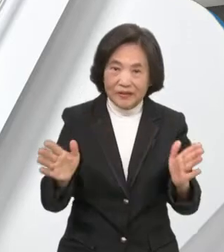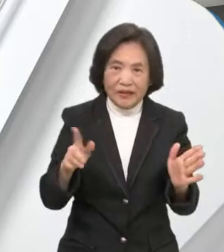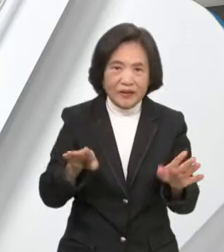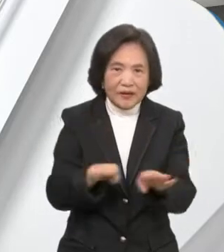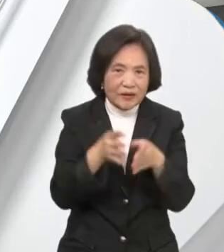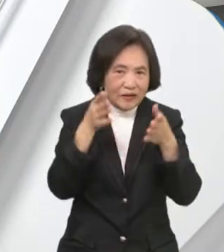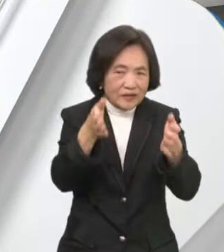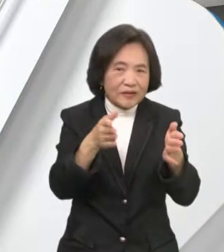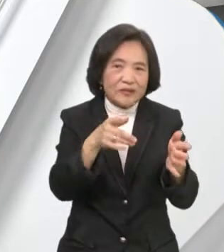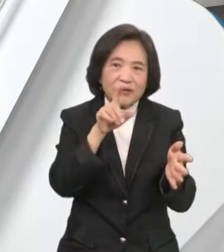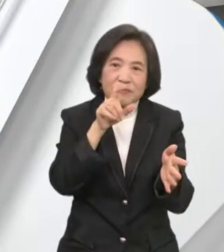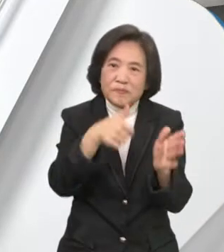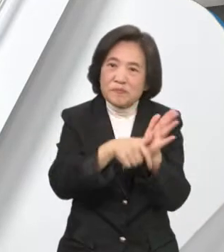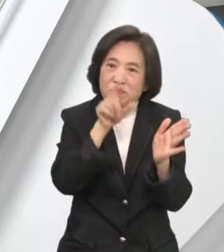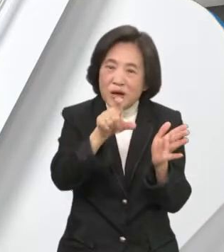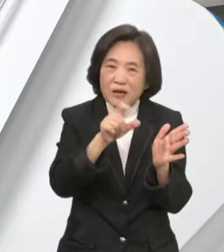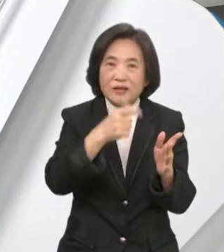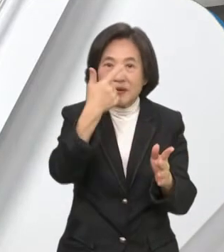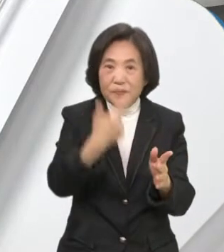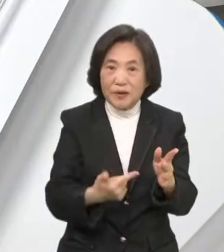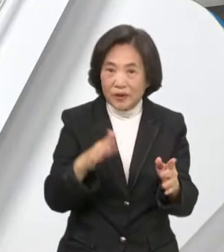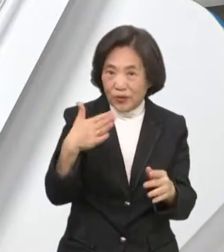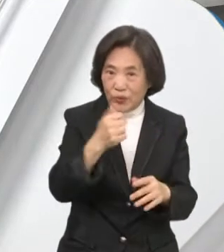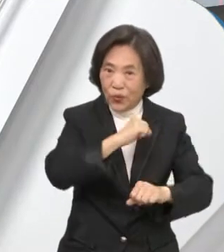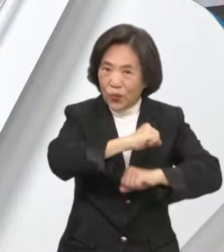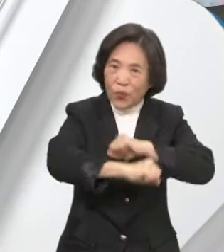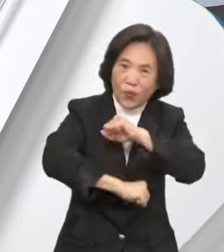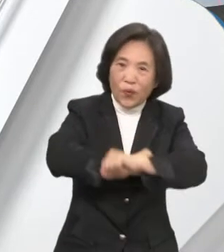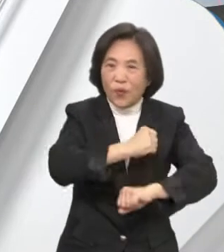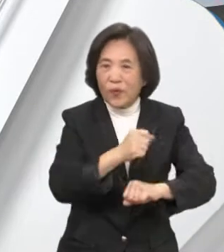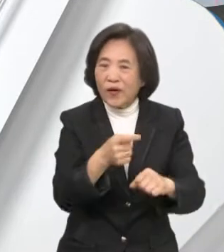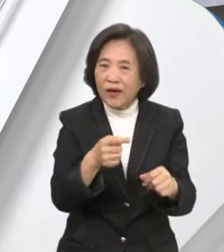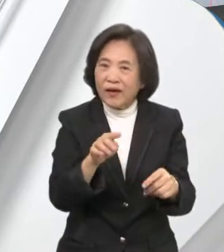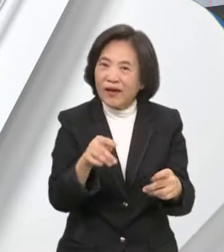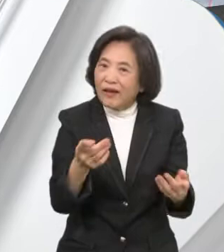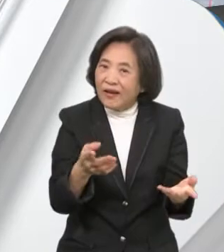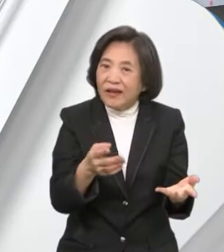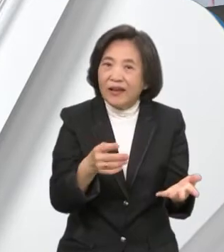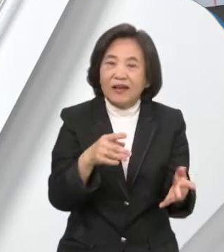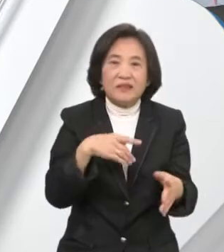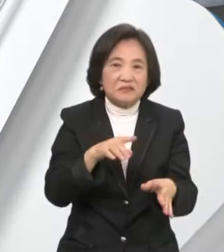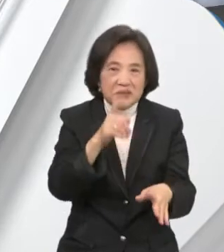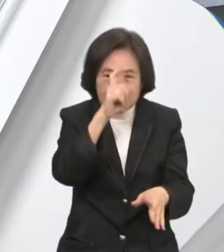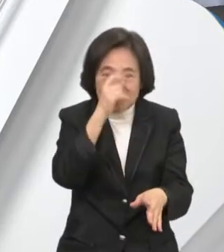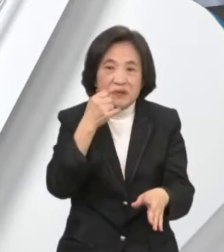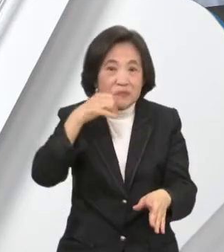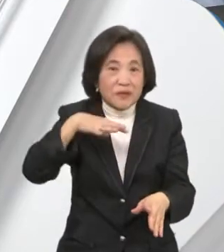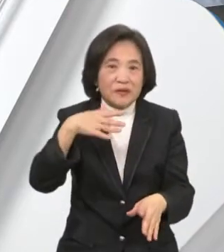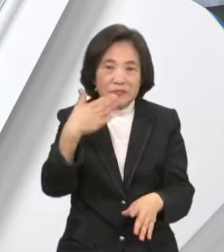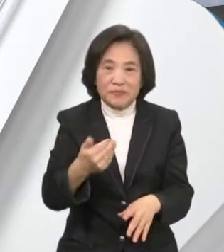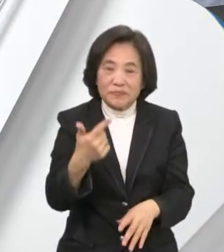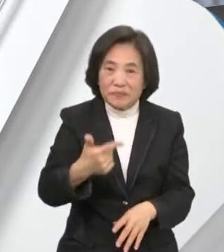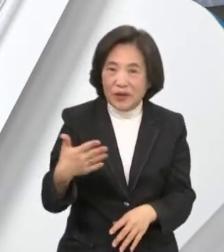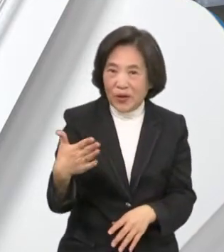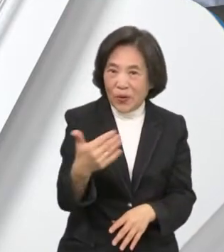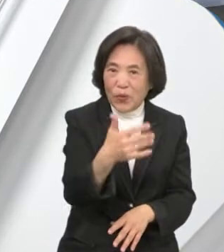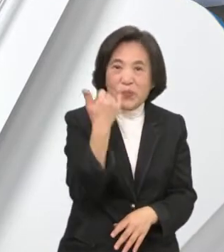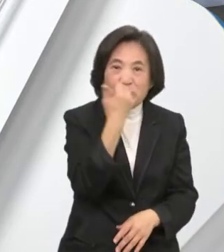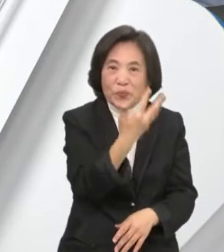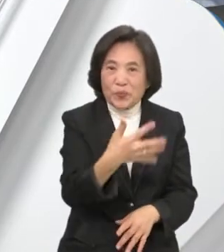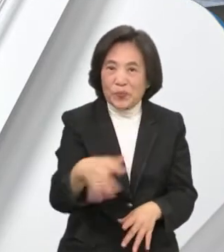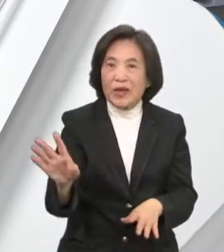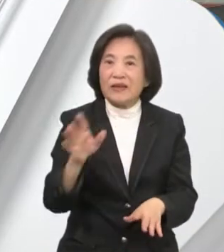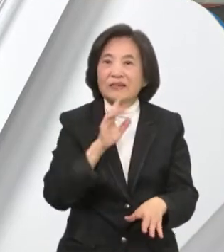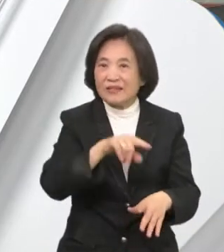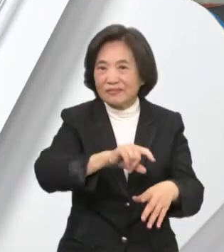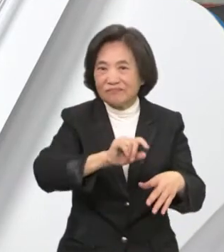苗栗战争府国旗上面，东三万这个推动满五传统，又打出苗栗的满五